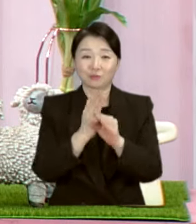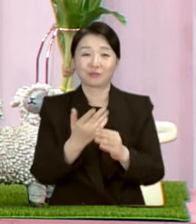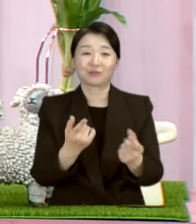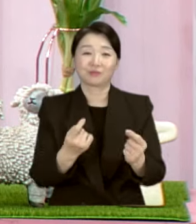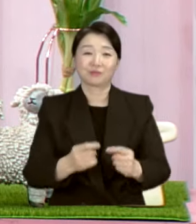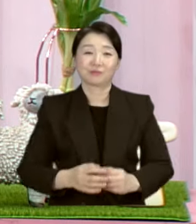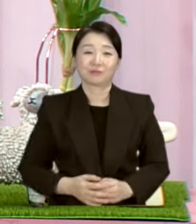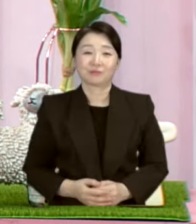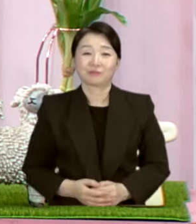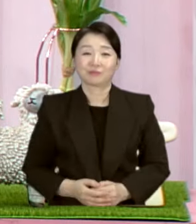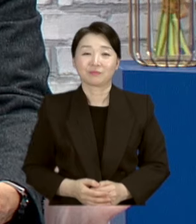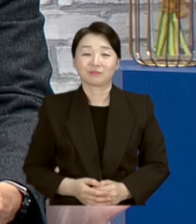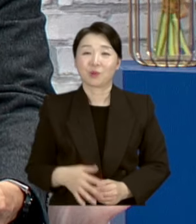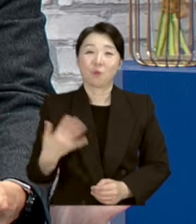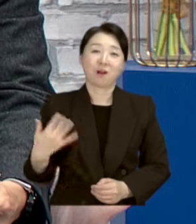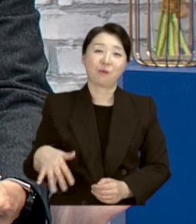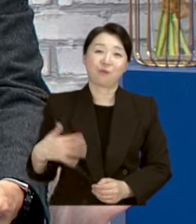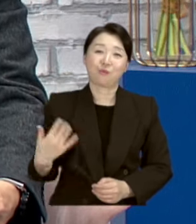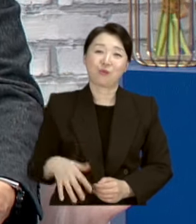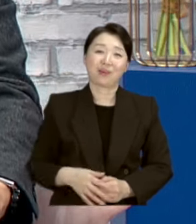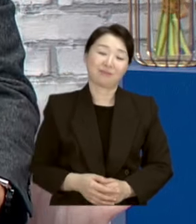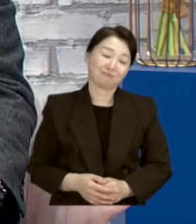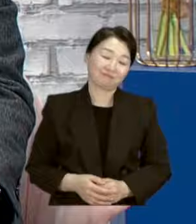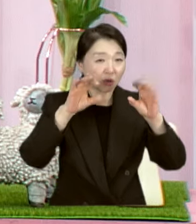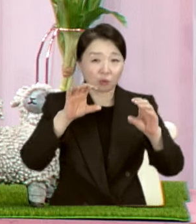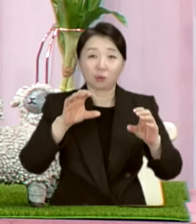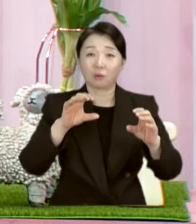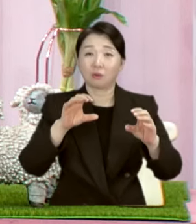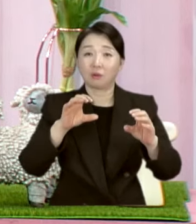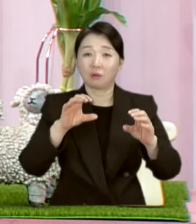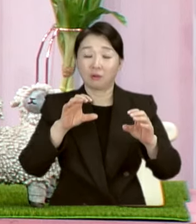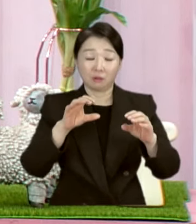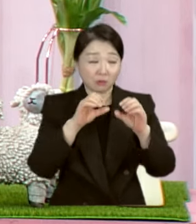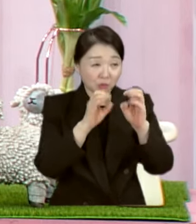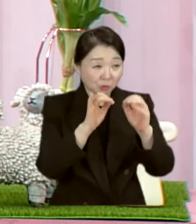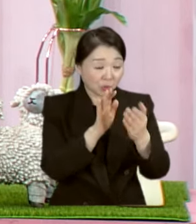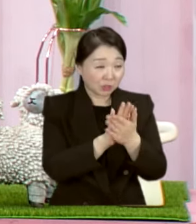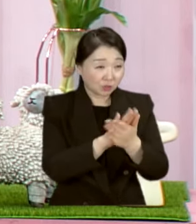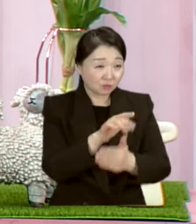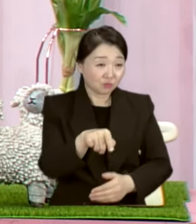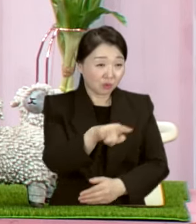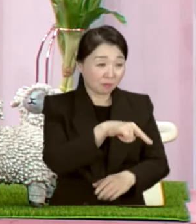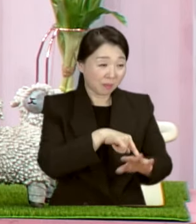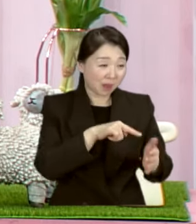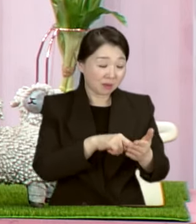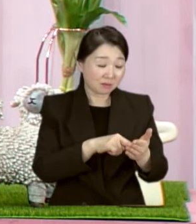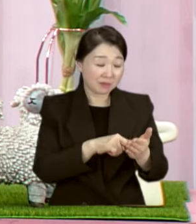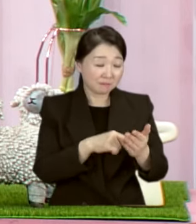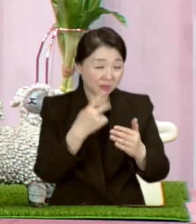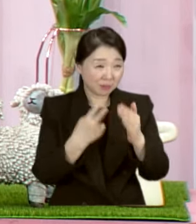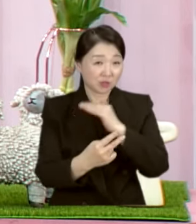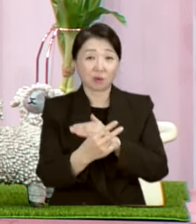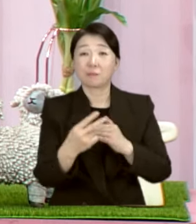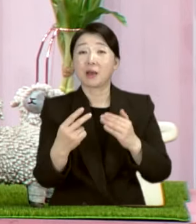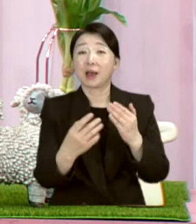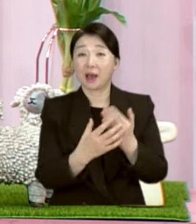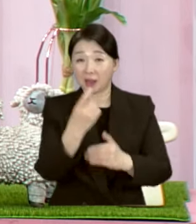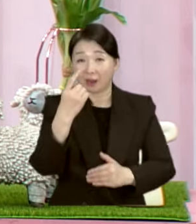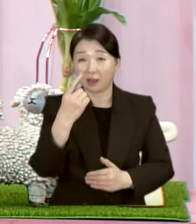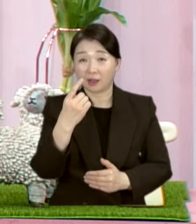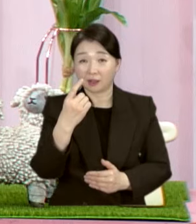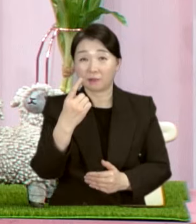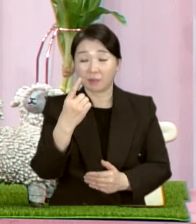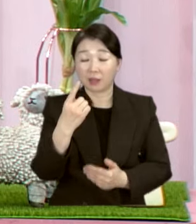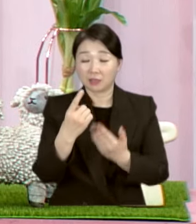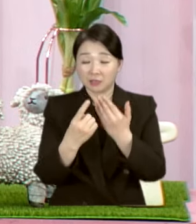준비하고 있어요. 와. 와. 전도한 친구들이 이렇게 마음을 모으고 비전에 하나 돼서 네.